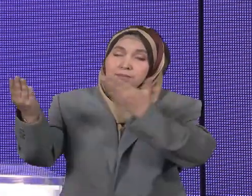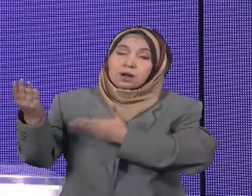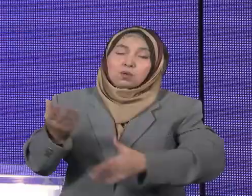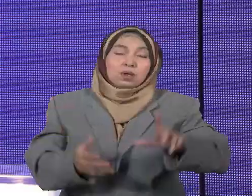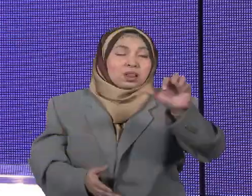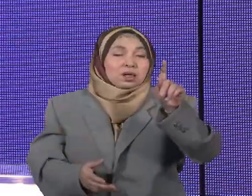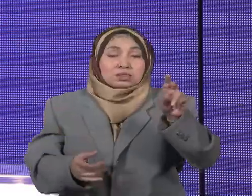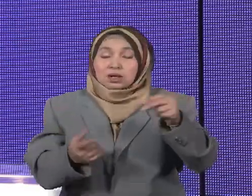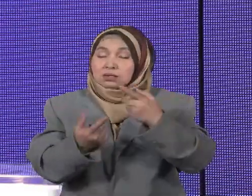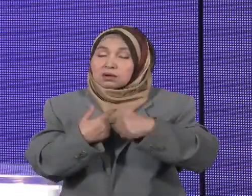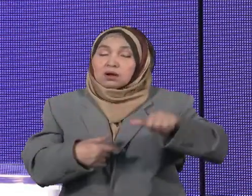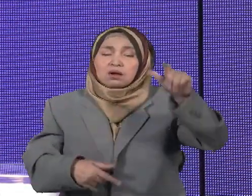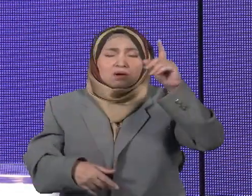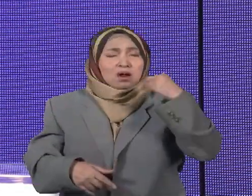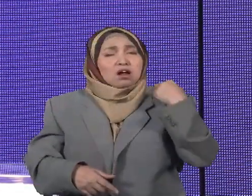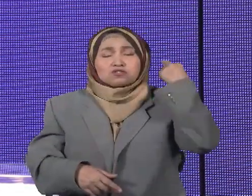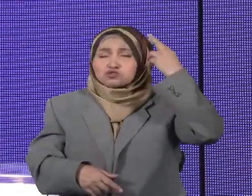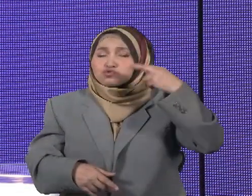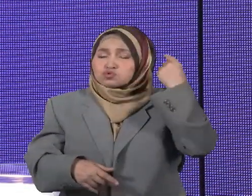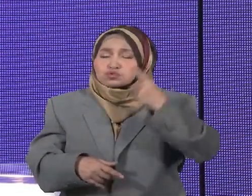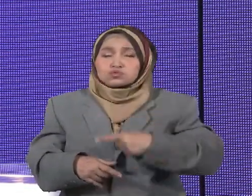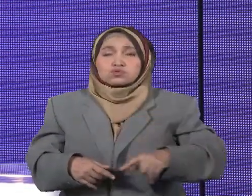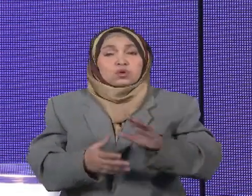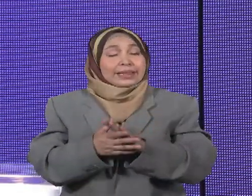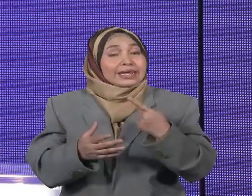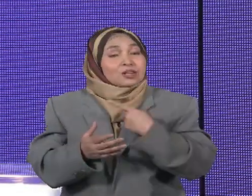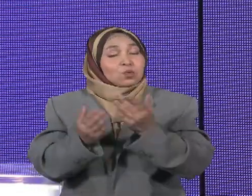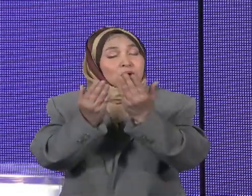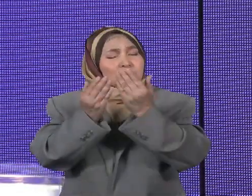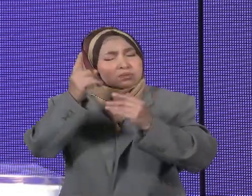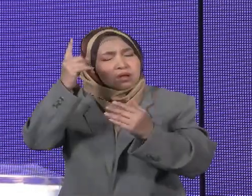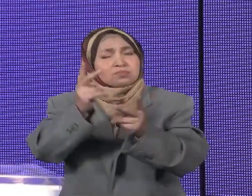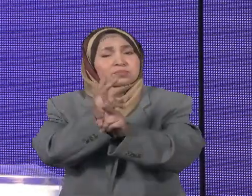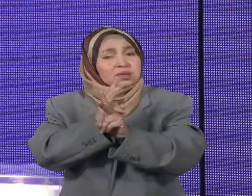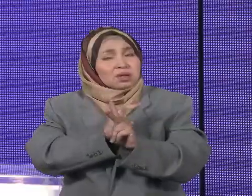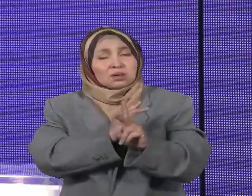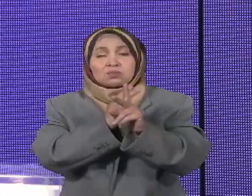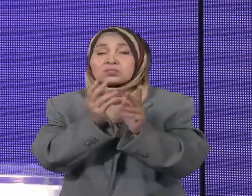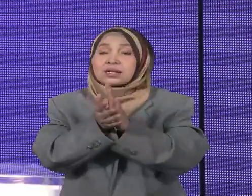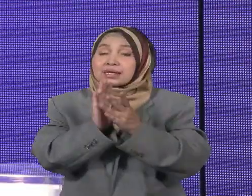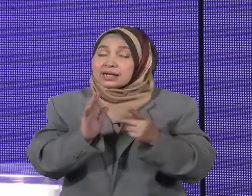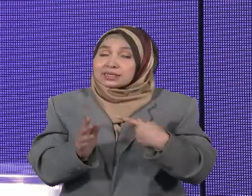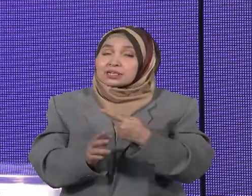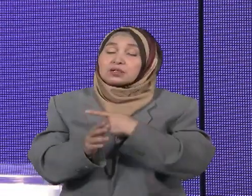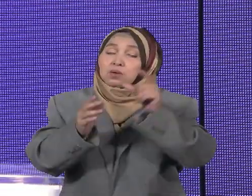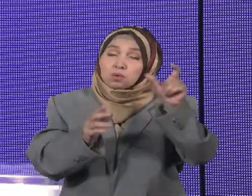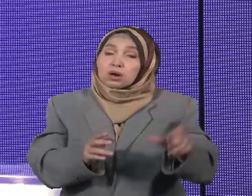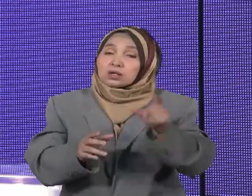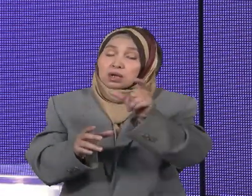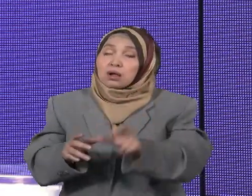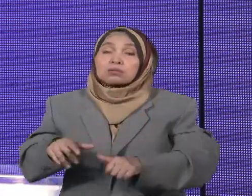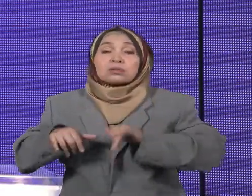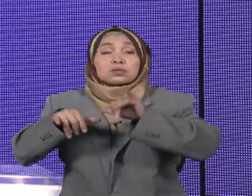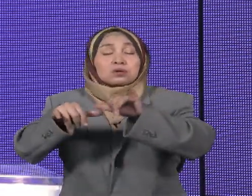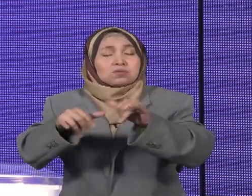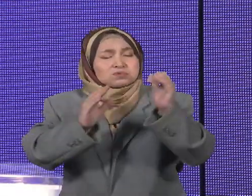daripada Rasul sallallahu alaihi wasallam. Kita berdoa Allah jaga dan Allah jadikan kita orang-orang yang terus